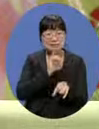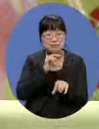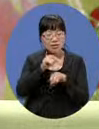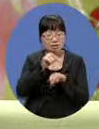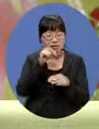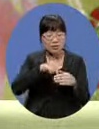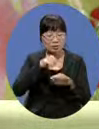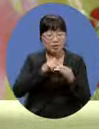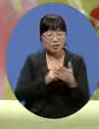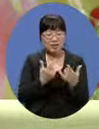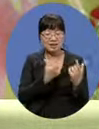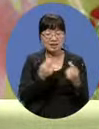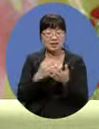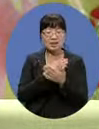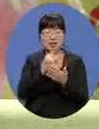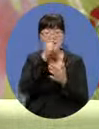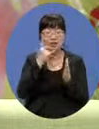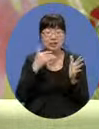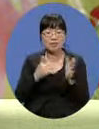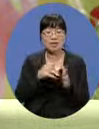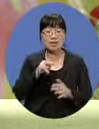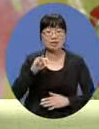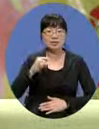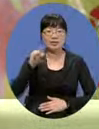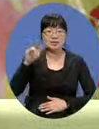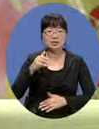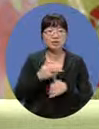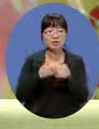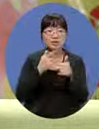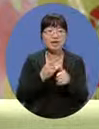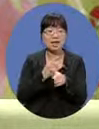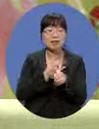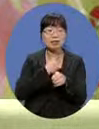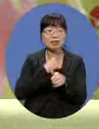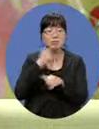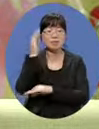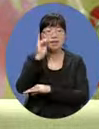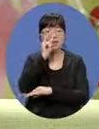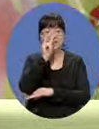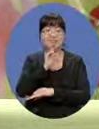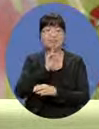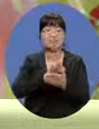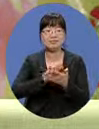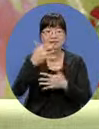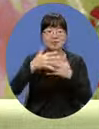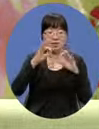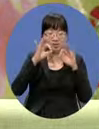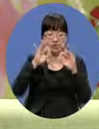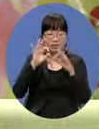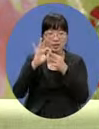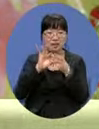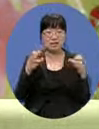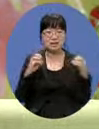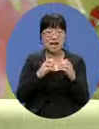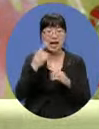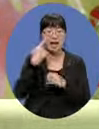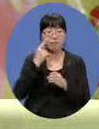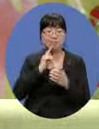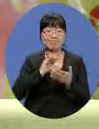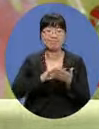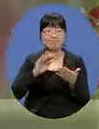함께 또 나눠보았습니다. 우리 서천석 선생님께서 저희한테 해주고 싶으신 얘기가 또 있으신데 화면을 보고 계속 얘기 나눠보도록